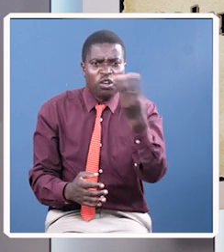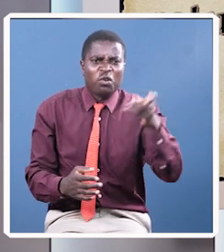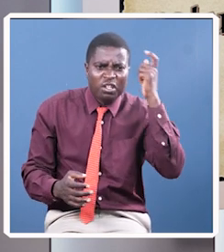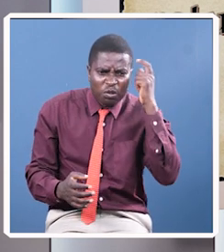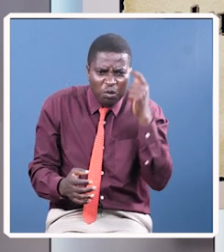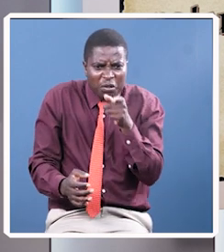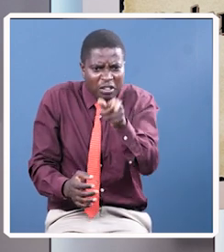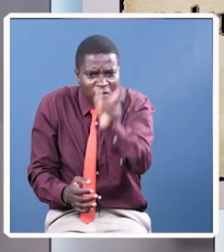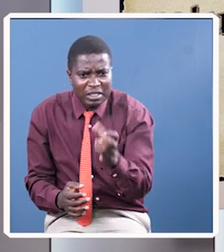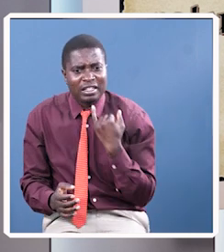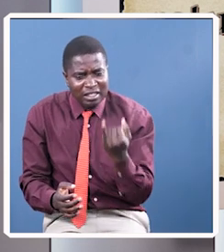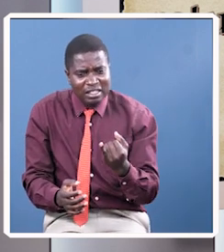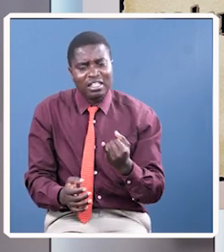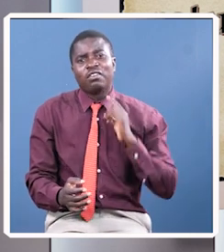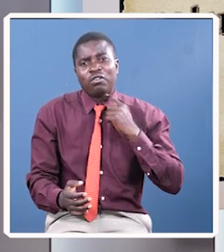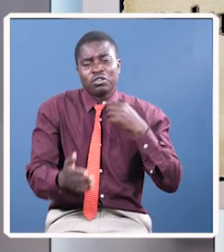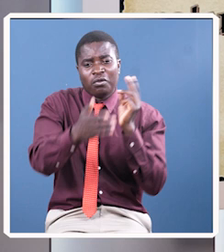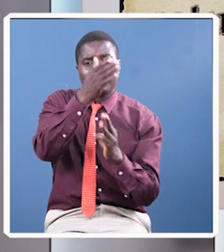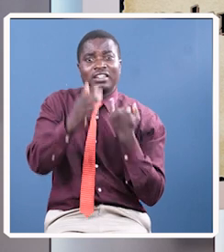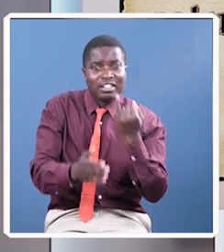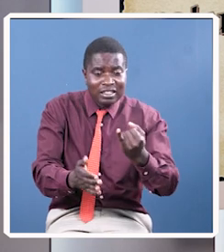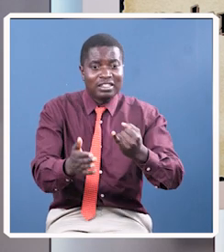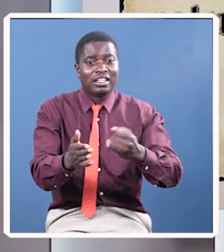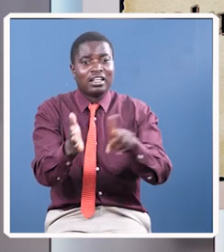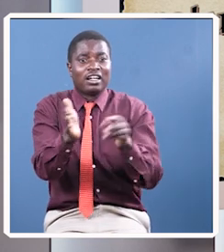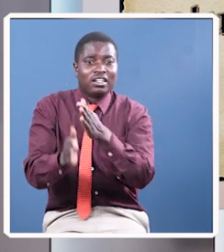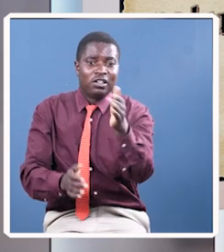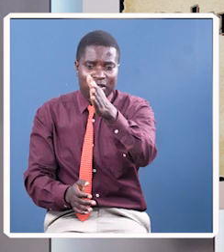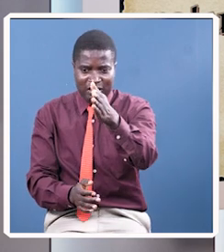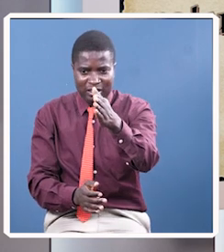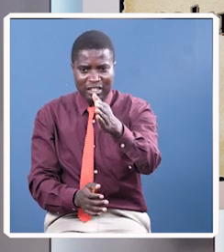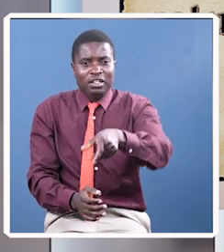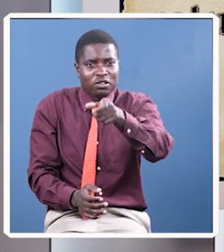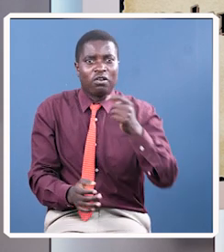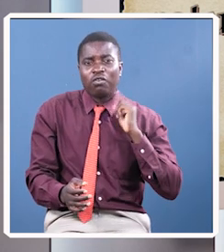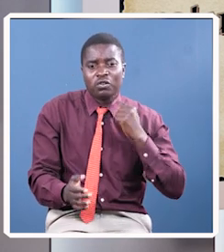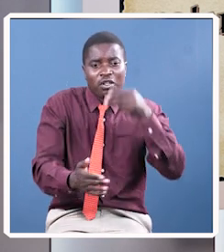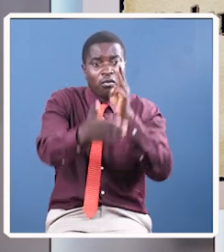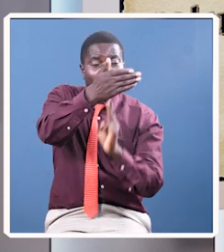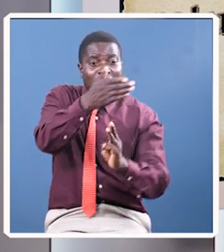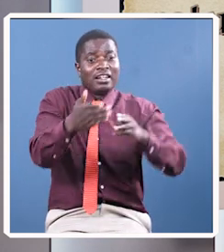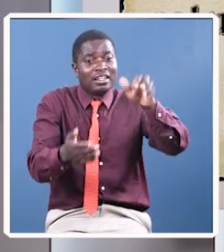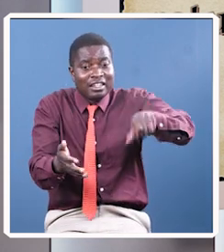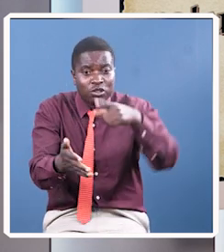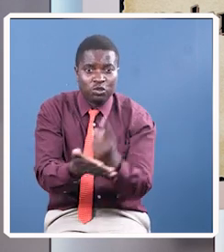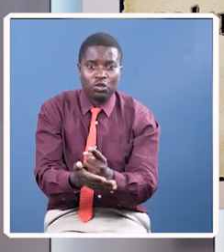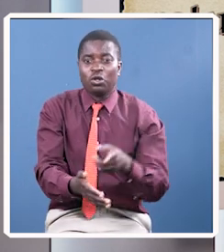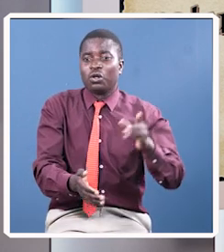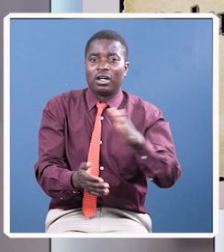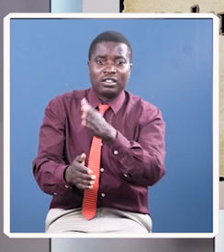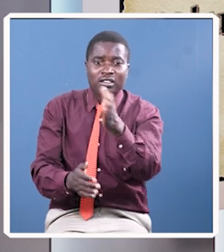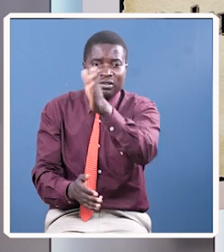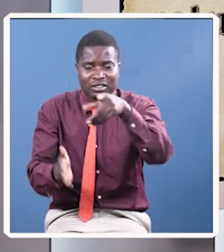kuti ndasangana nemuprofita wenema, it's adultery. Muprofita wenema anogona kuita upombwe. Ndo basa rake